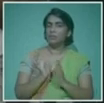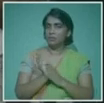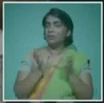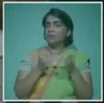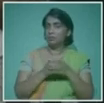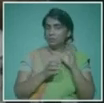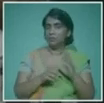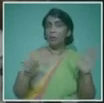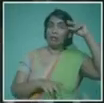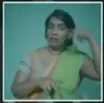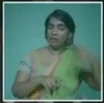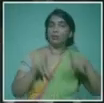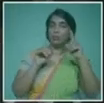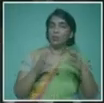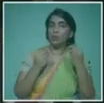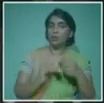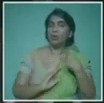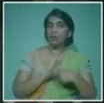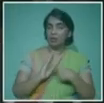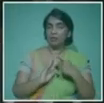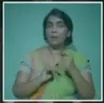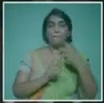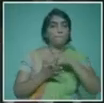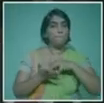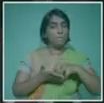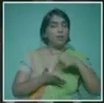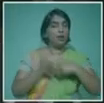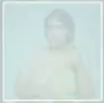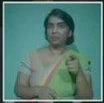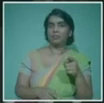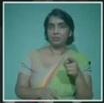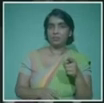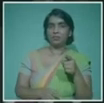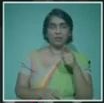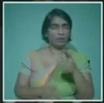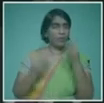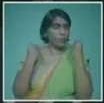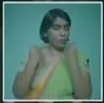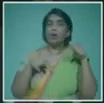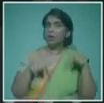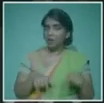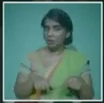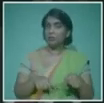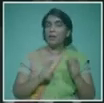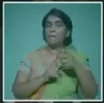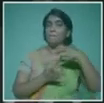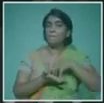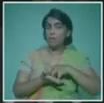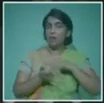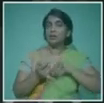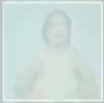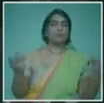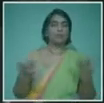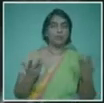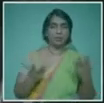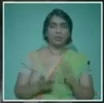කළා තිබෙන්නේ පූර්ණ බලය ඇතුව. මේ රටේ පළාත් සභා ඡන්දයට කරපු අපරාධය. ඒ අපරාධය තමයි අද පළාත් සභා ඡන්දේ තියාගන්න